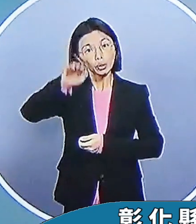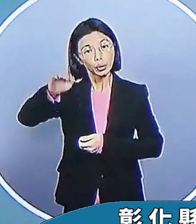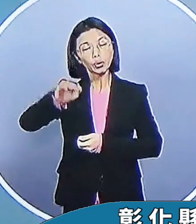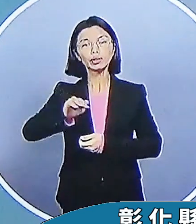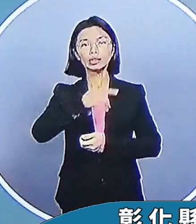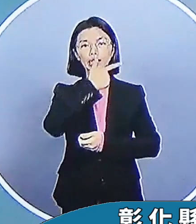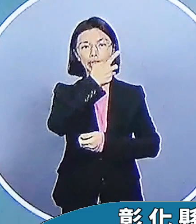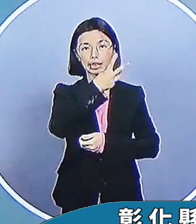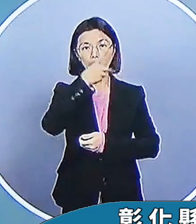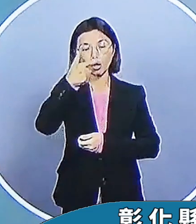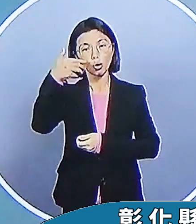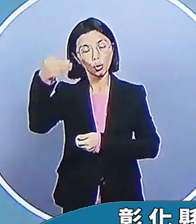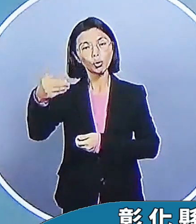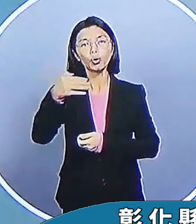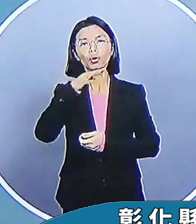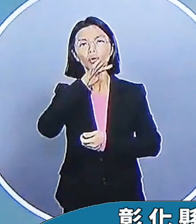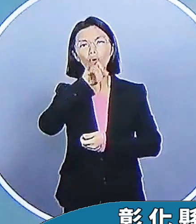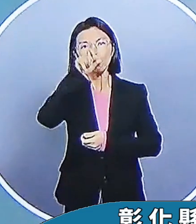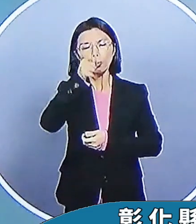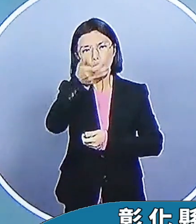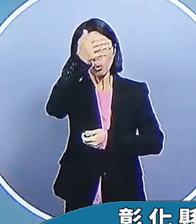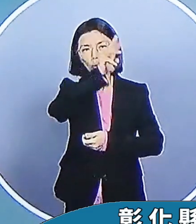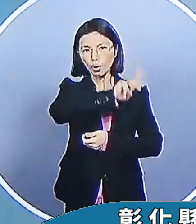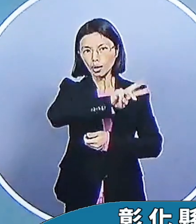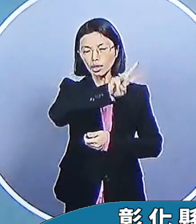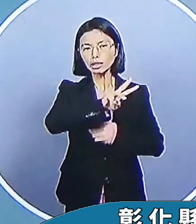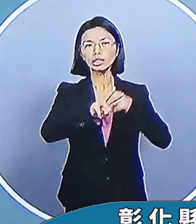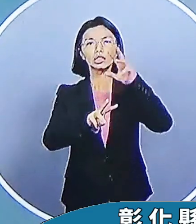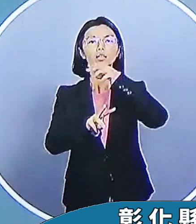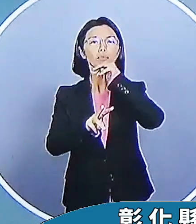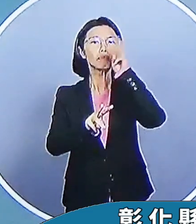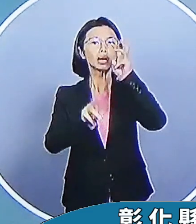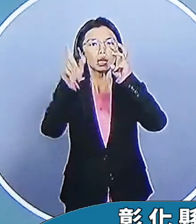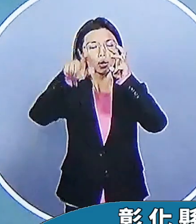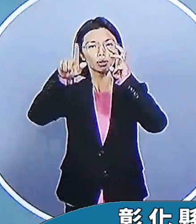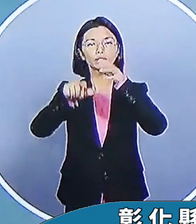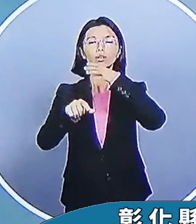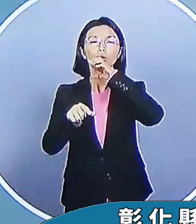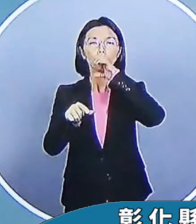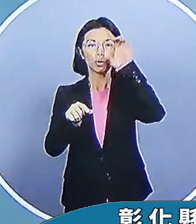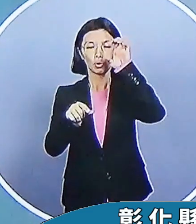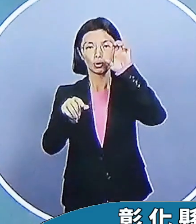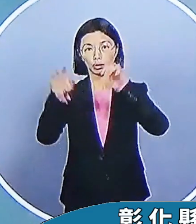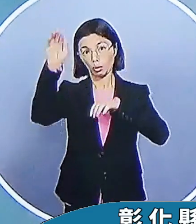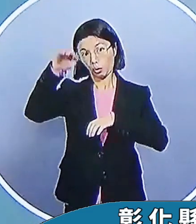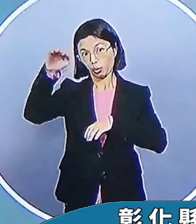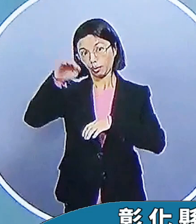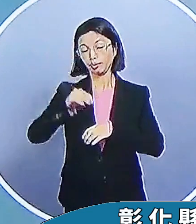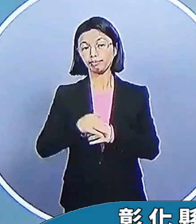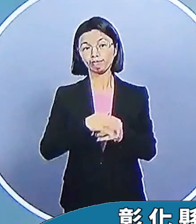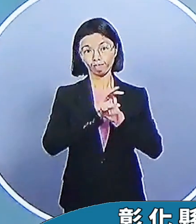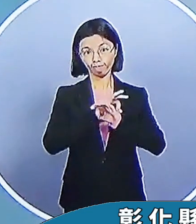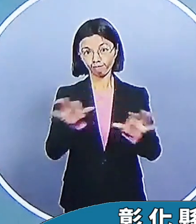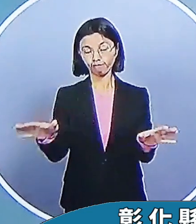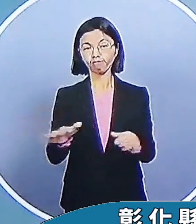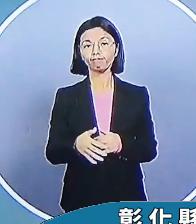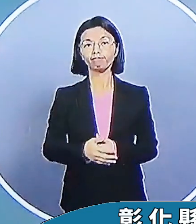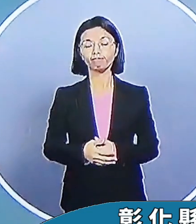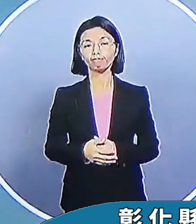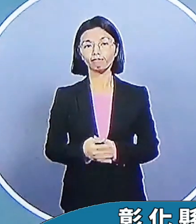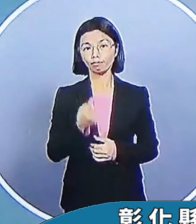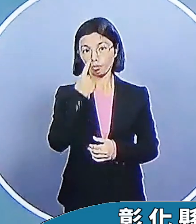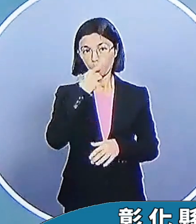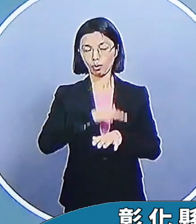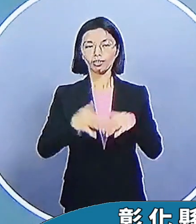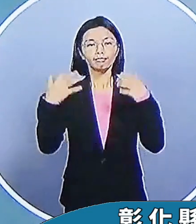金，予65岁个长辈会当领到3000，80岁领到6000。90岁领到9000，我嘛真负